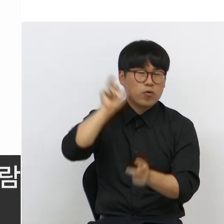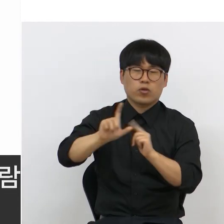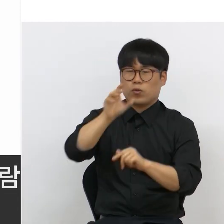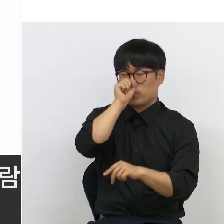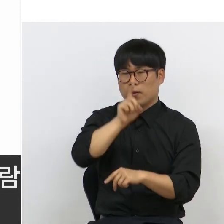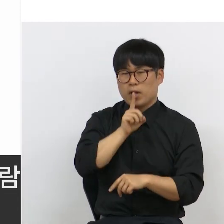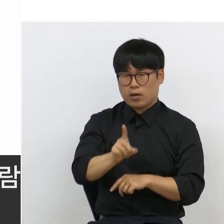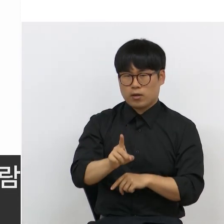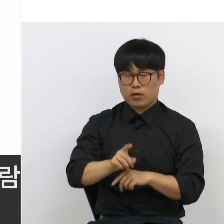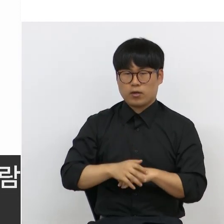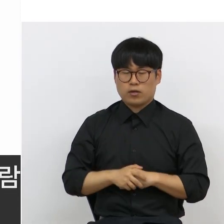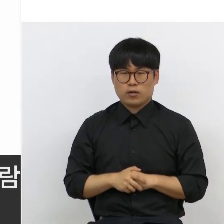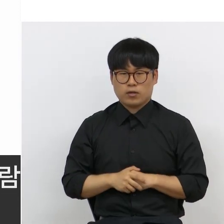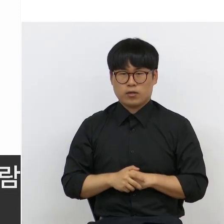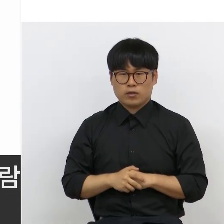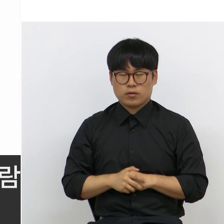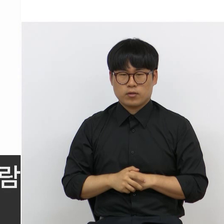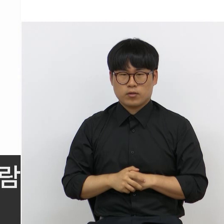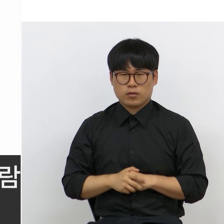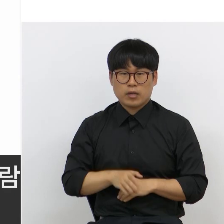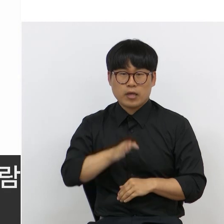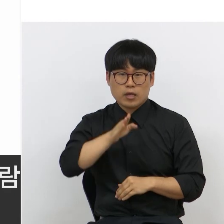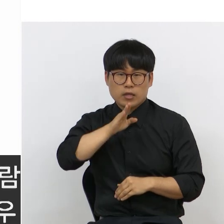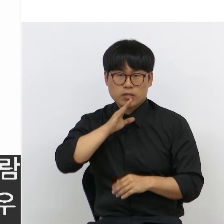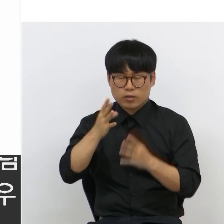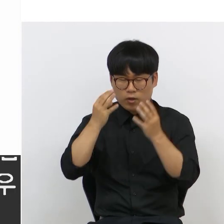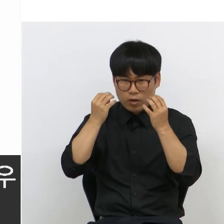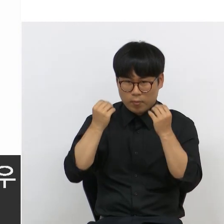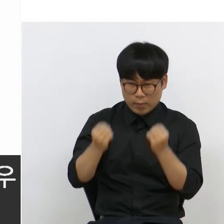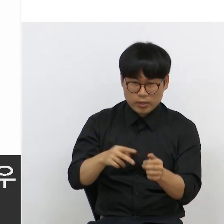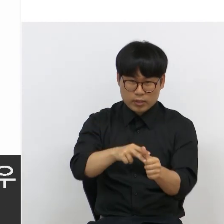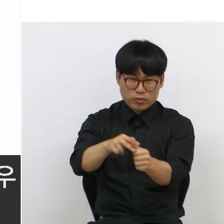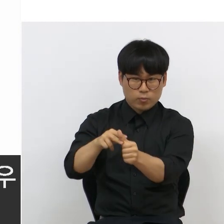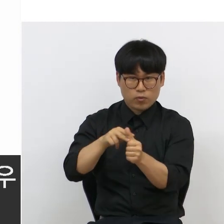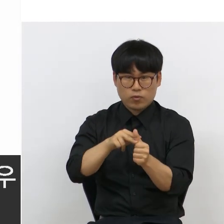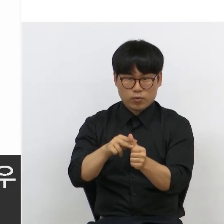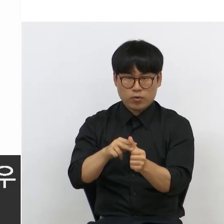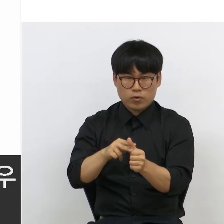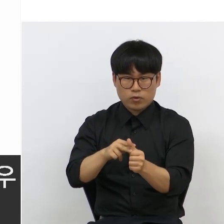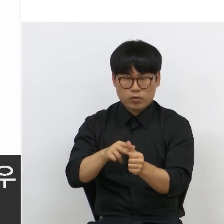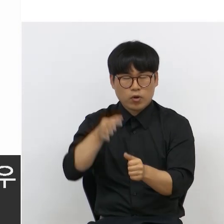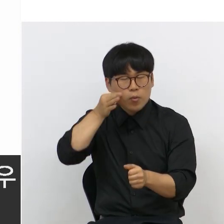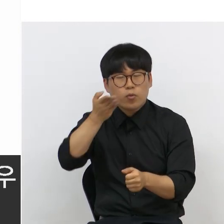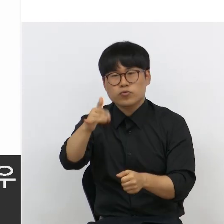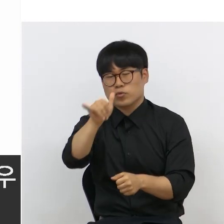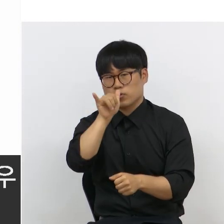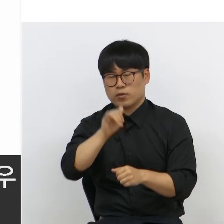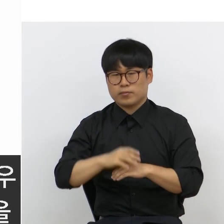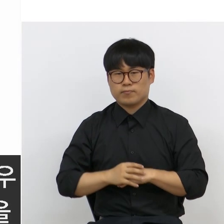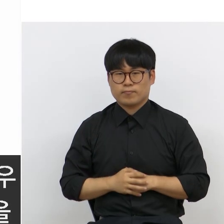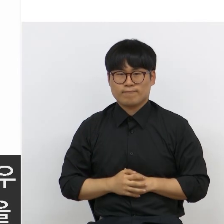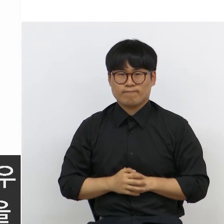것이다 라고 우리가 알고 있고 실제로 많은 우리 데이터가 그러한 것을 보여주고 있습니다.